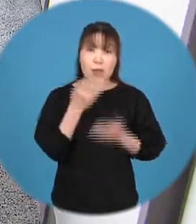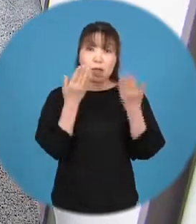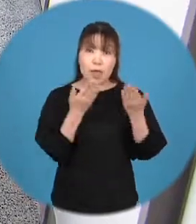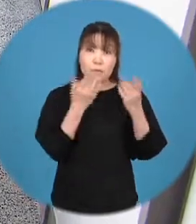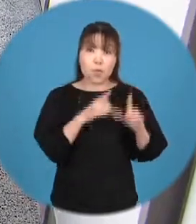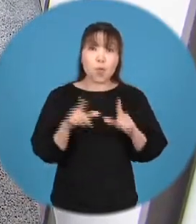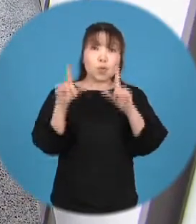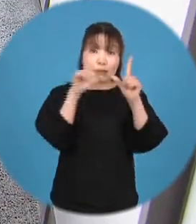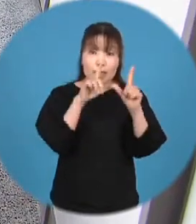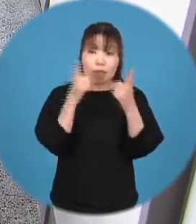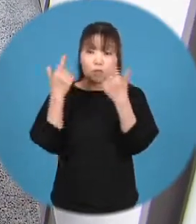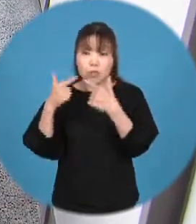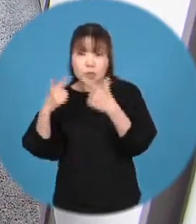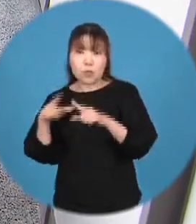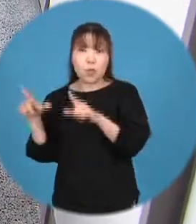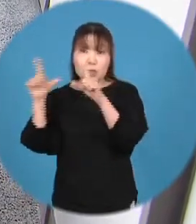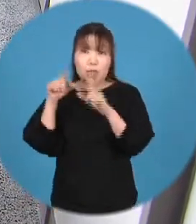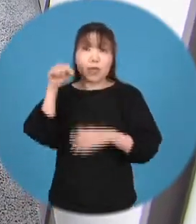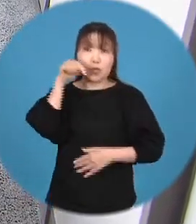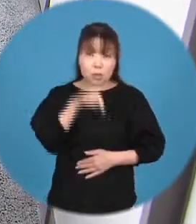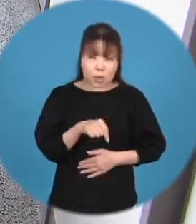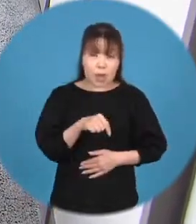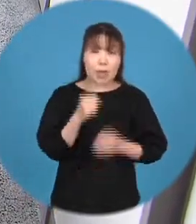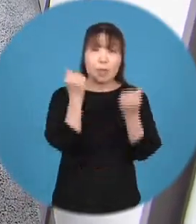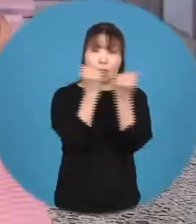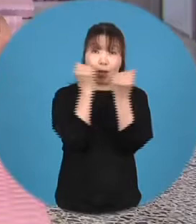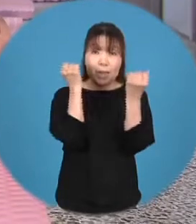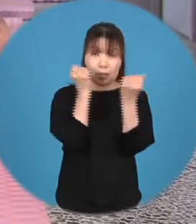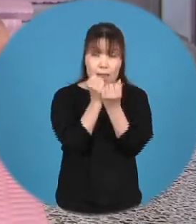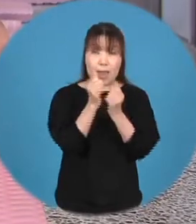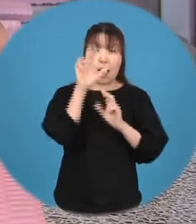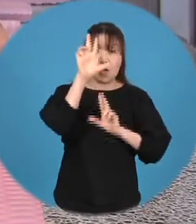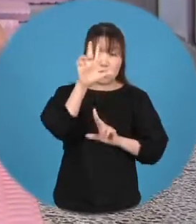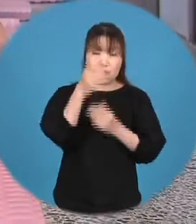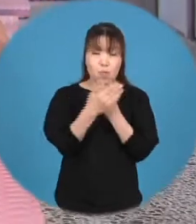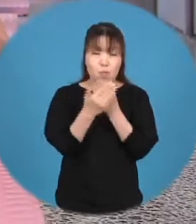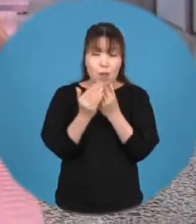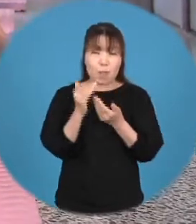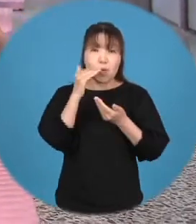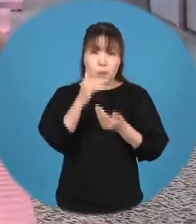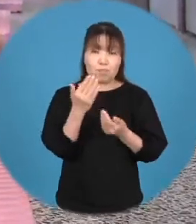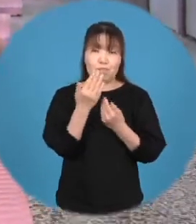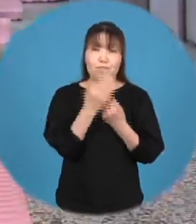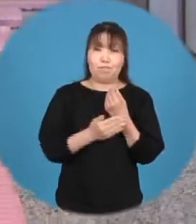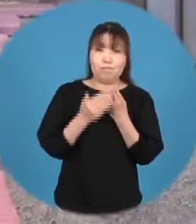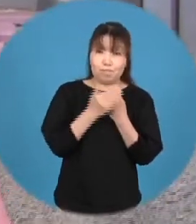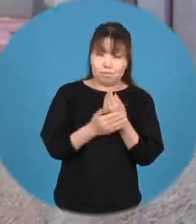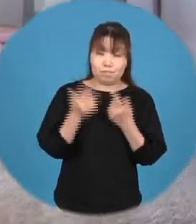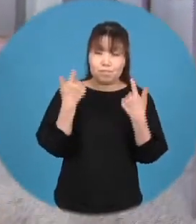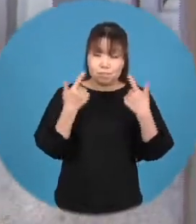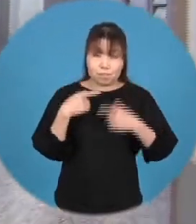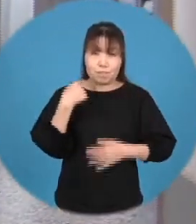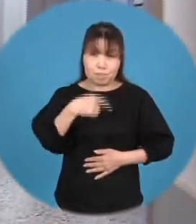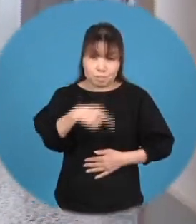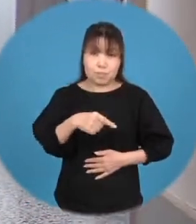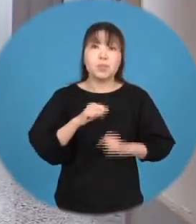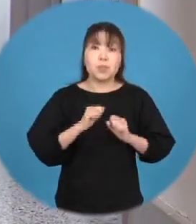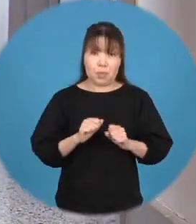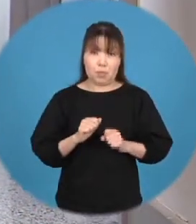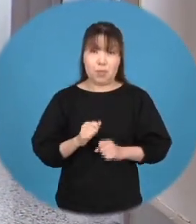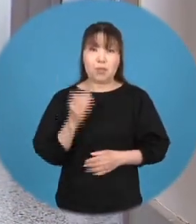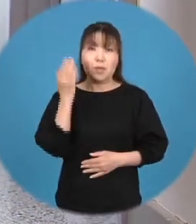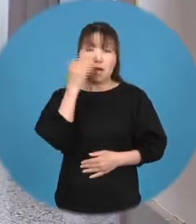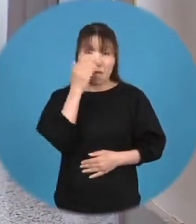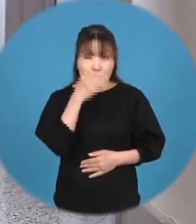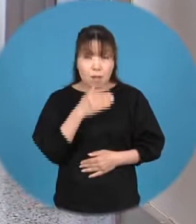活や日常生活においてマナーや規律を守ることを大切にし、日々指導しています。 そうなんです